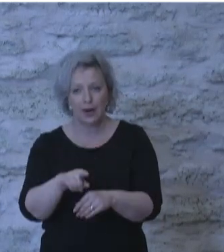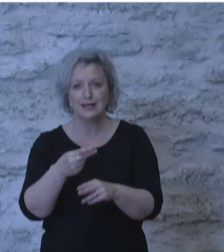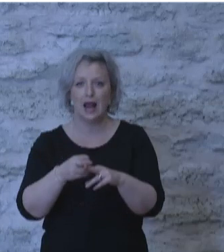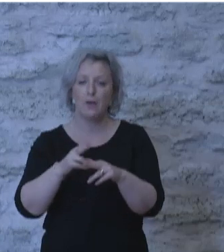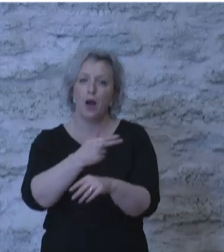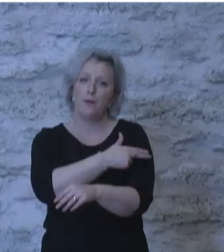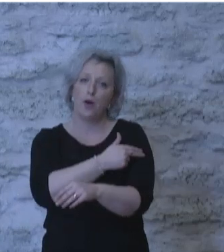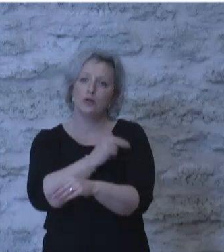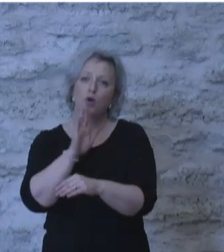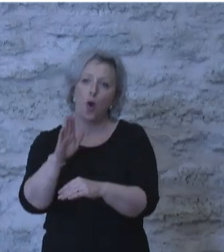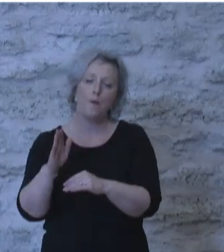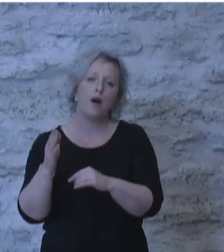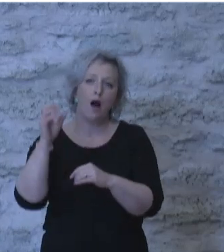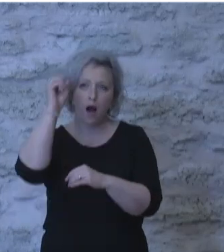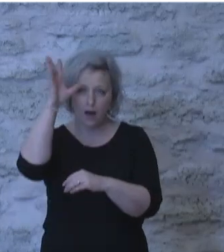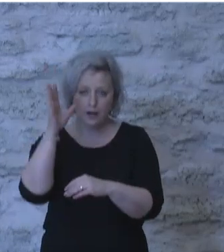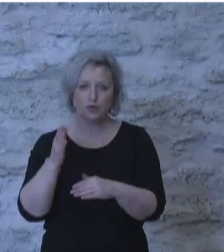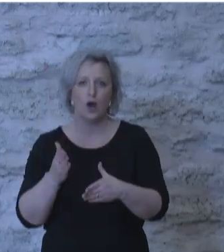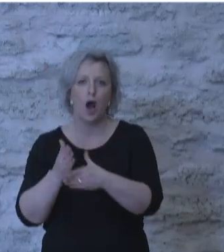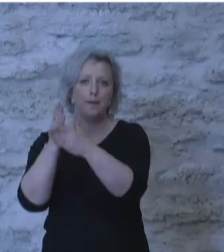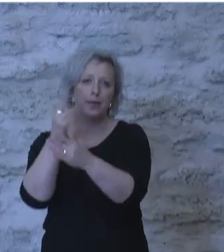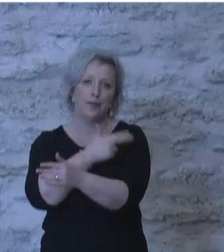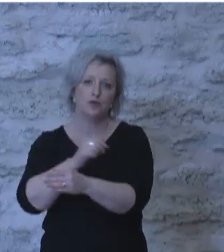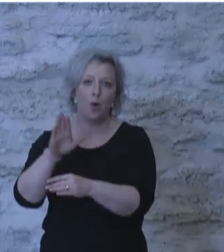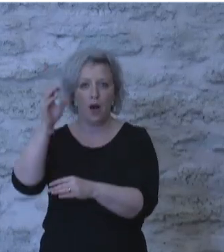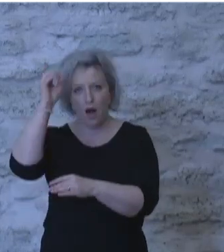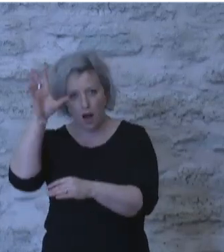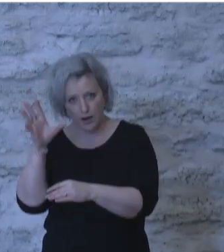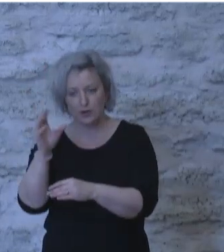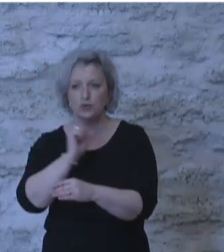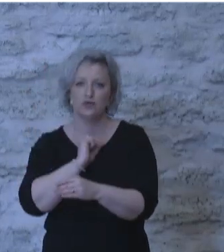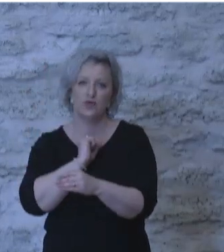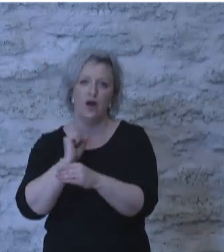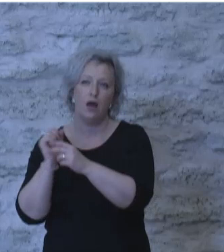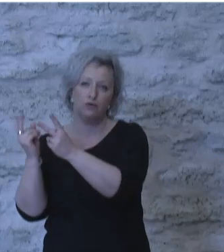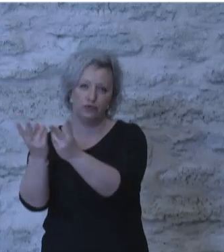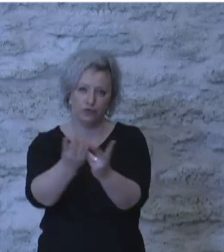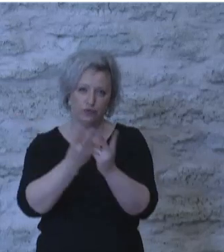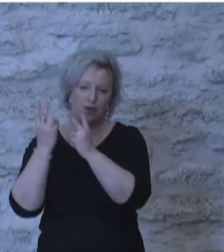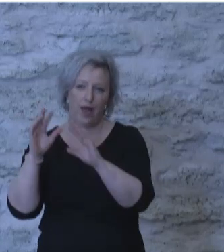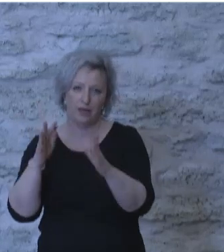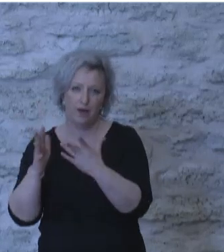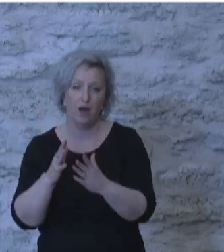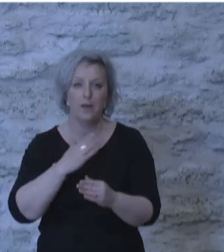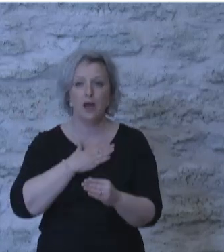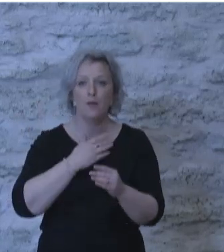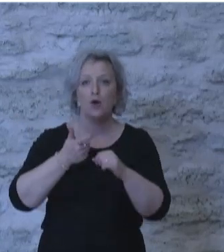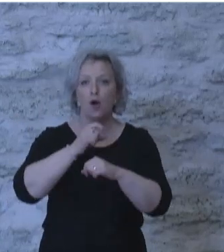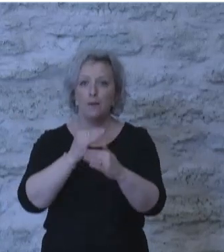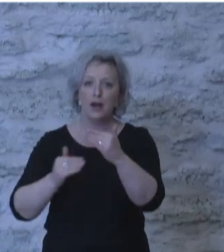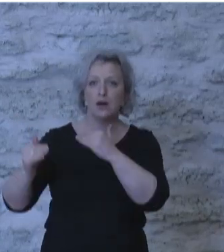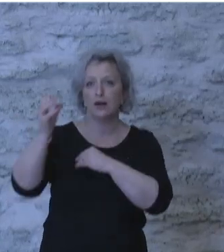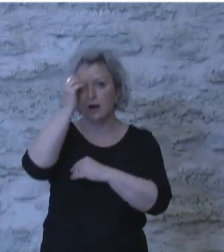abipolitseinike haridus peab käima ühte kätte. Kui me oleme põhiariduses, siia kaitsega teemis, aga konservatiivsid ja pigem tahame liikuda kõrgariduse suunas,